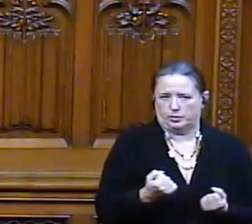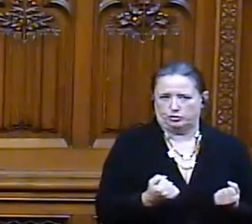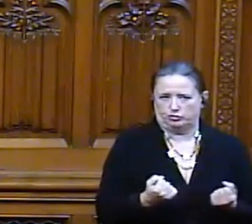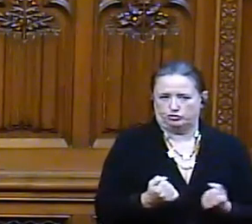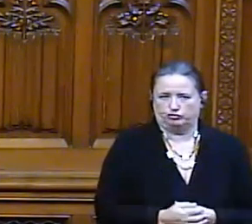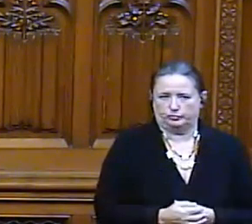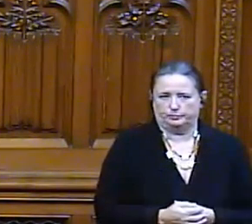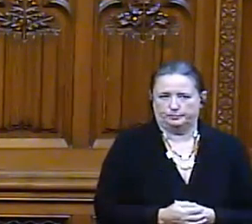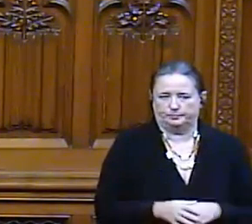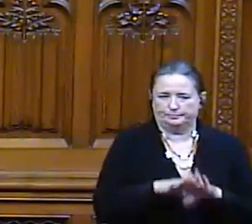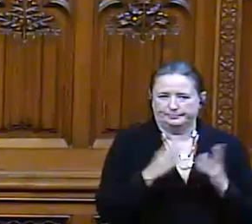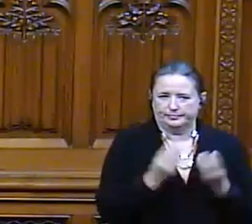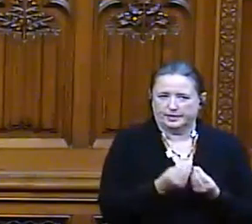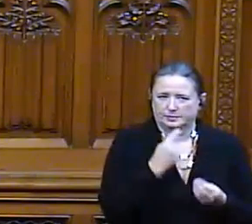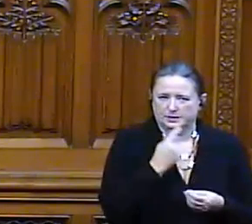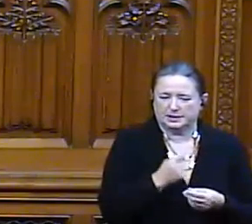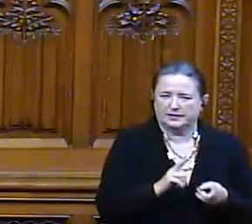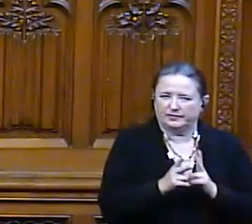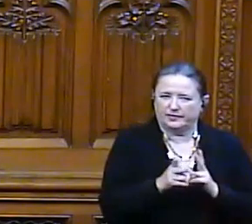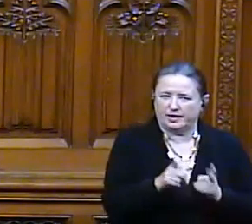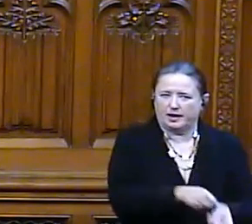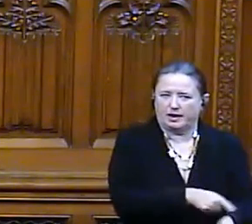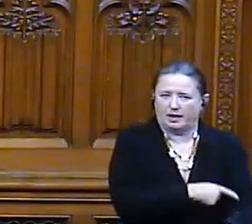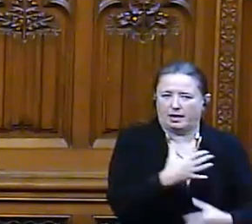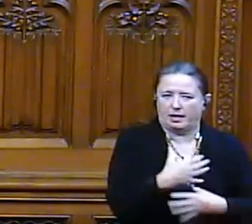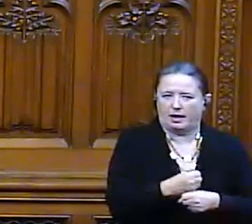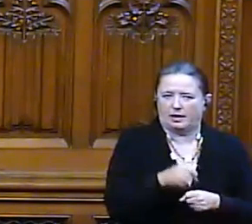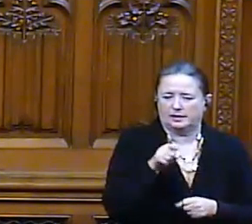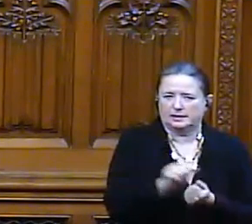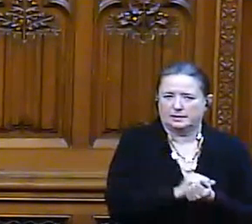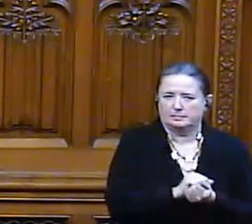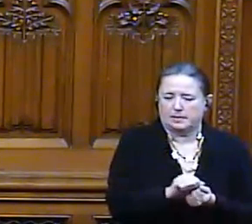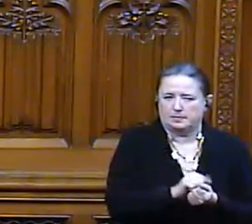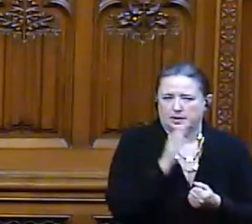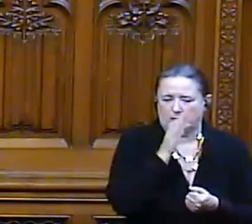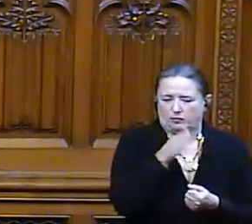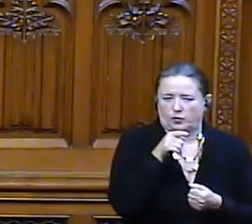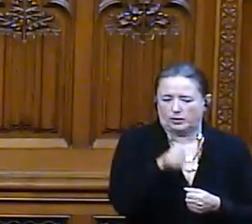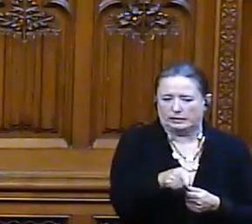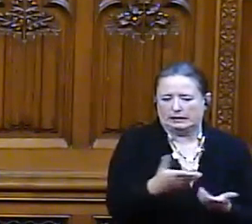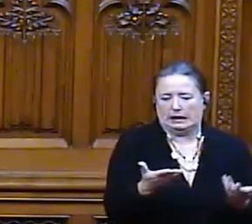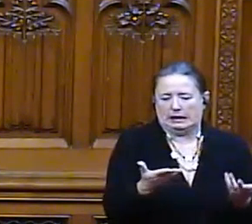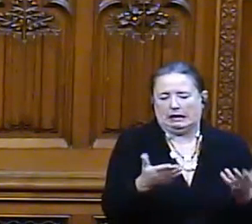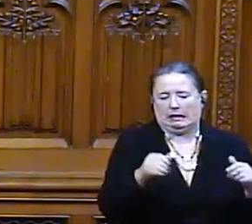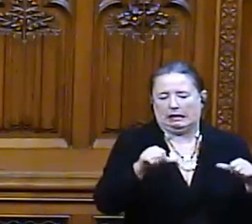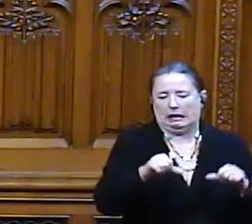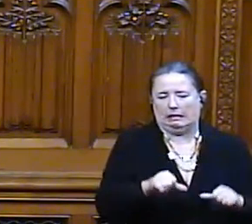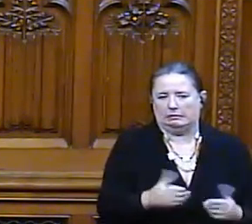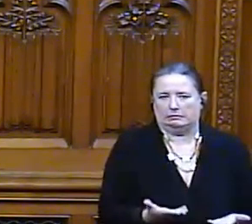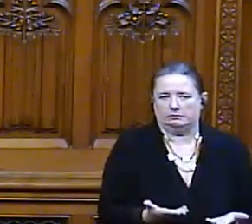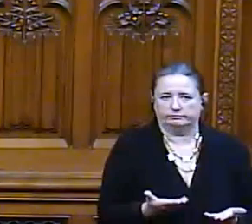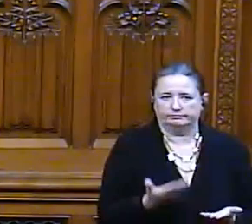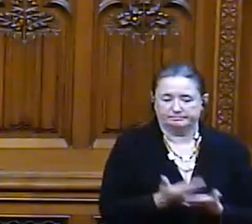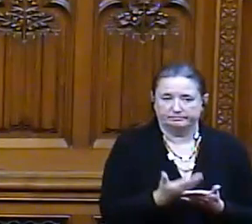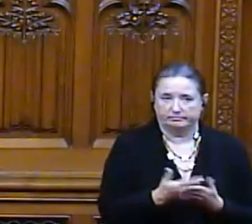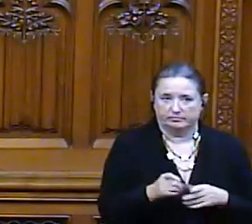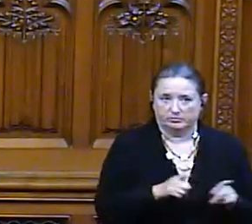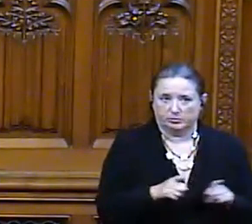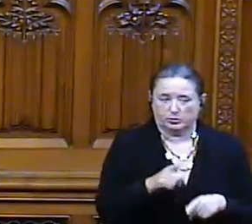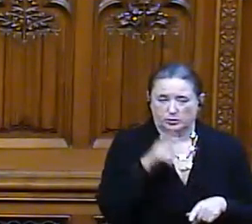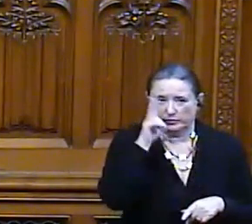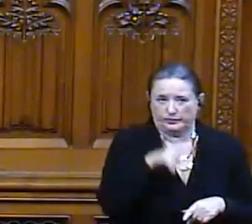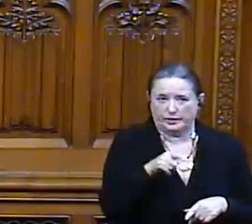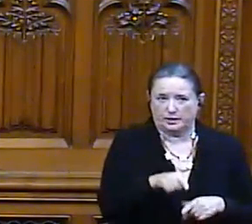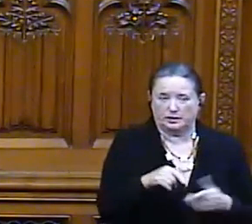gesagt, wie lange hält dieses papiergewordene Elend, das sicher nicht dazu geneigt ist, Wien in